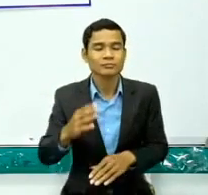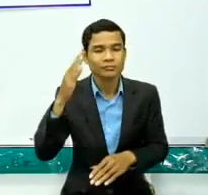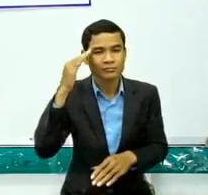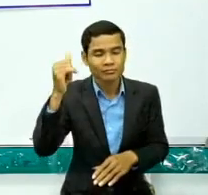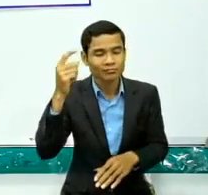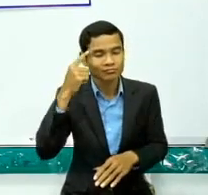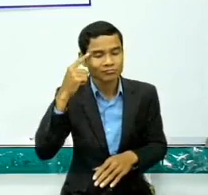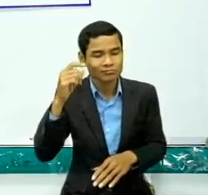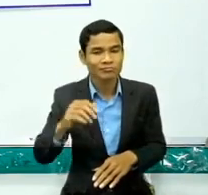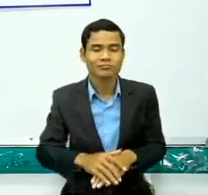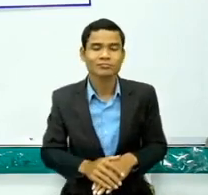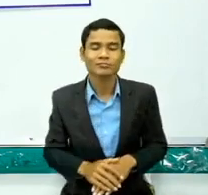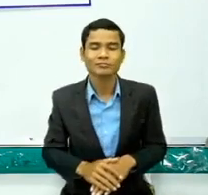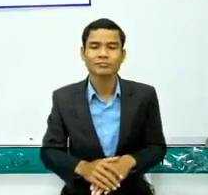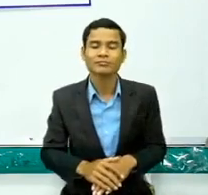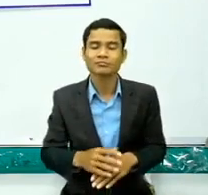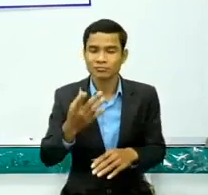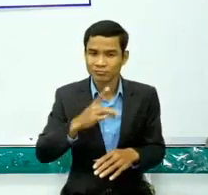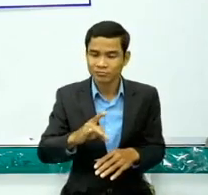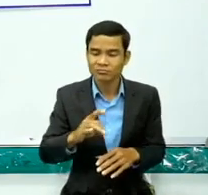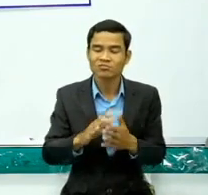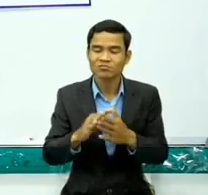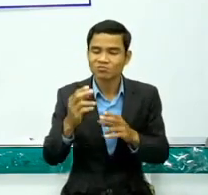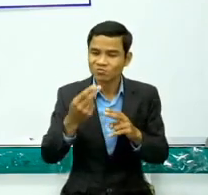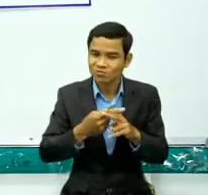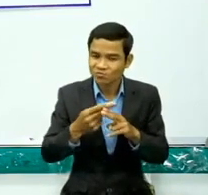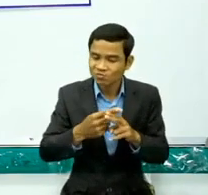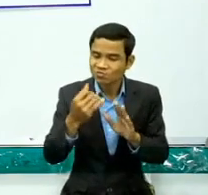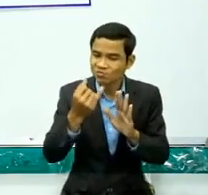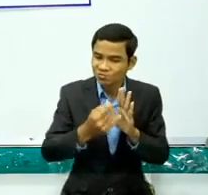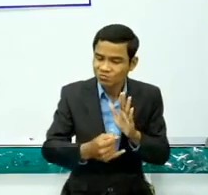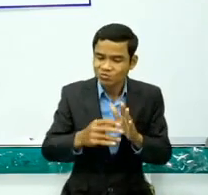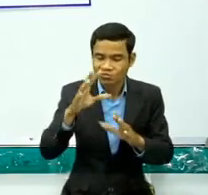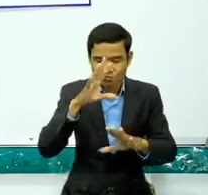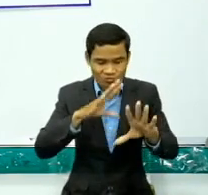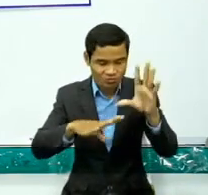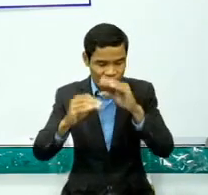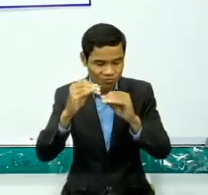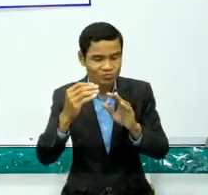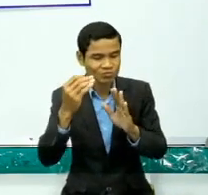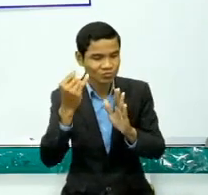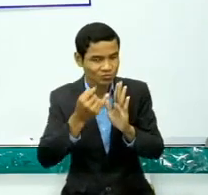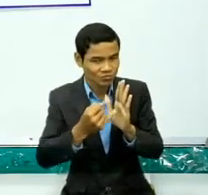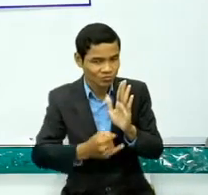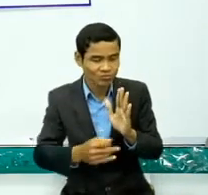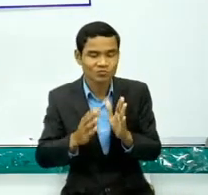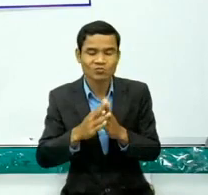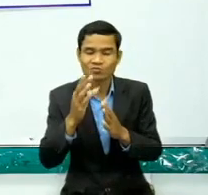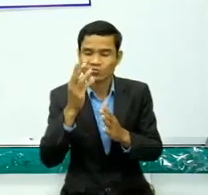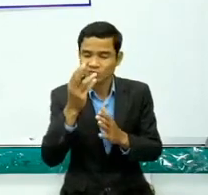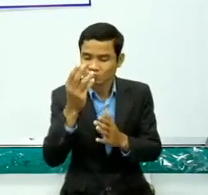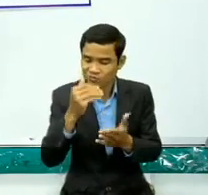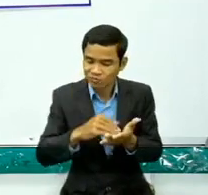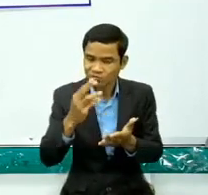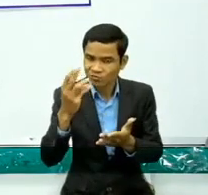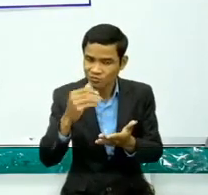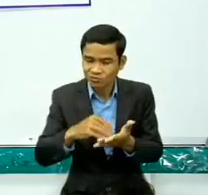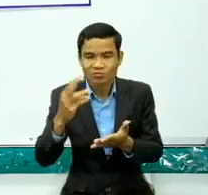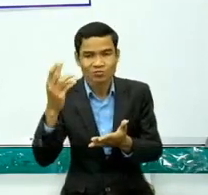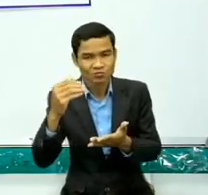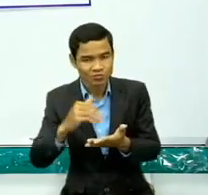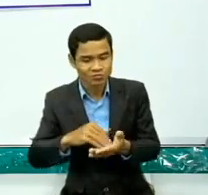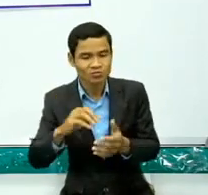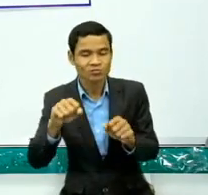ចាដោយសារគឺគាត់រៀនគូណាកូនណាចារៀនគូរុកបន្តិចម្ដងហើយគាត់ក៏ចេះគូរុកបានស្អាត